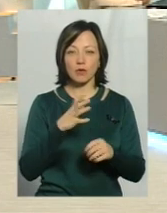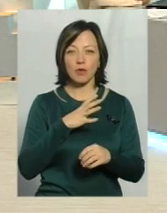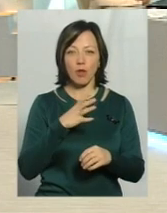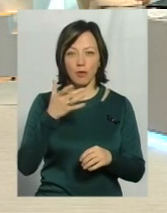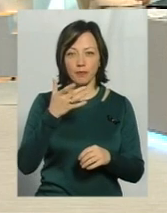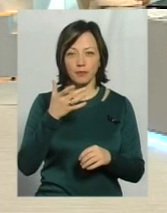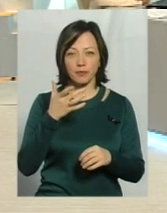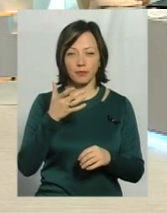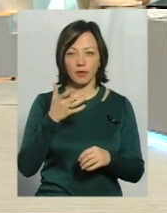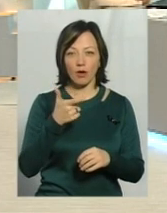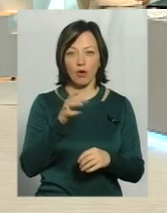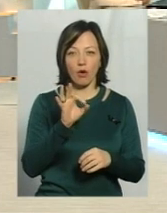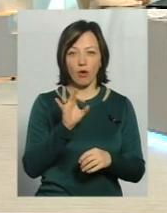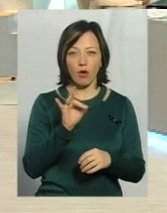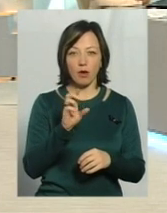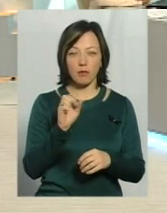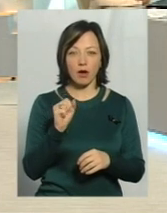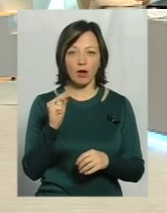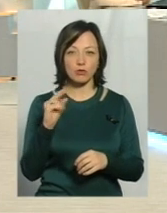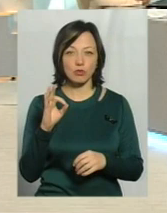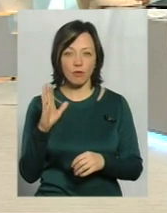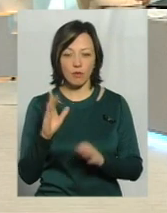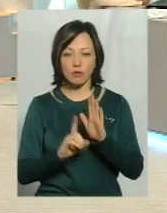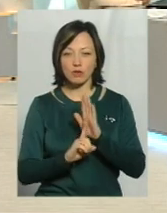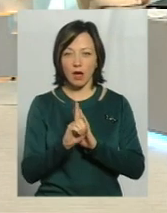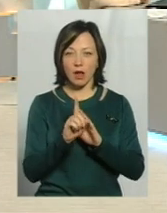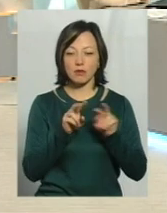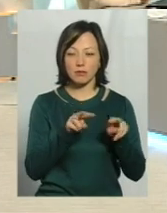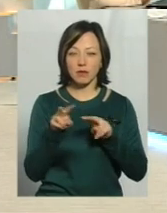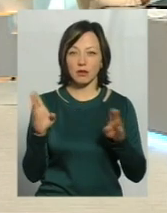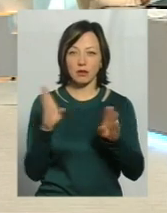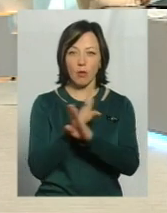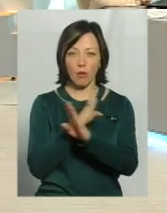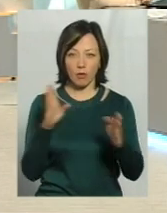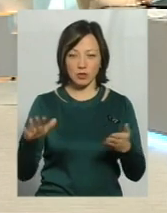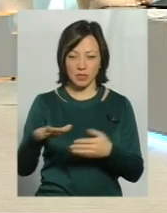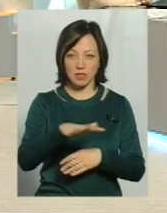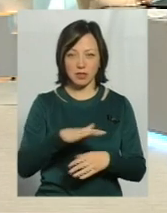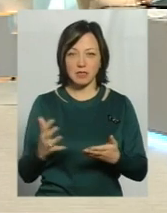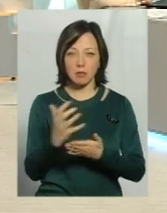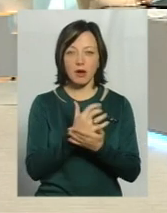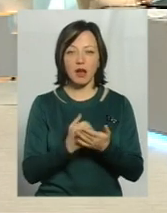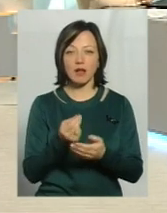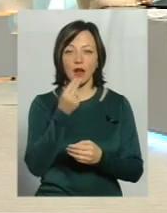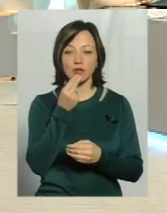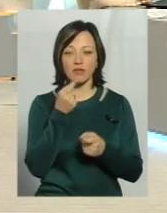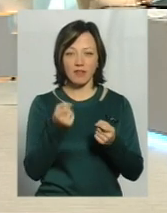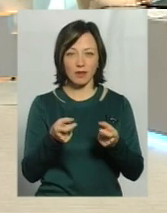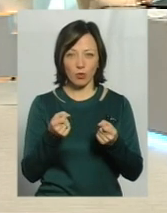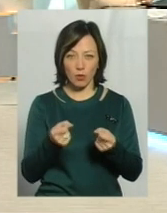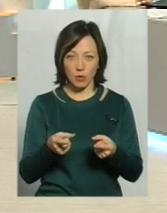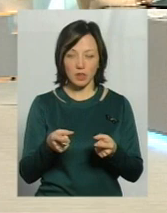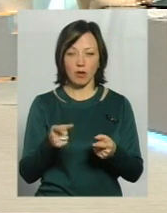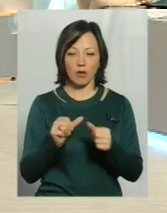Горбачовське, і тоді теж взялися за навколишнє середовище, то збирали навіть харчові відходи. Харчові